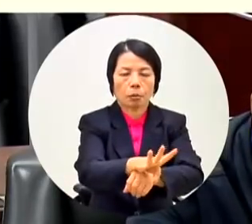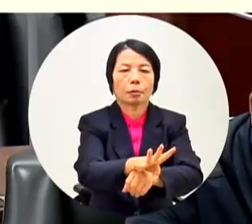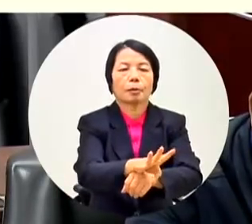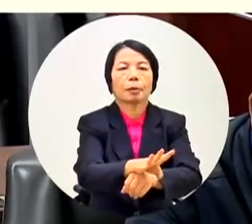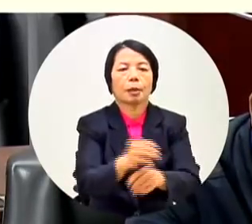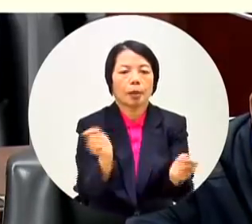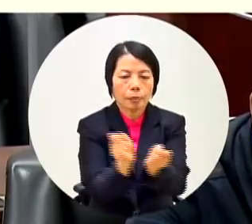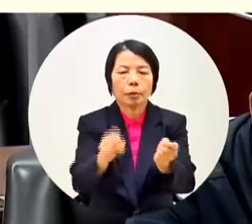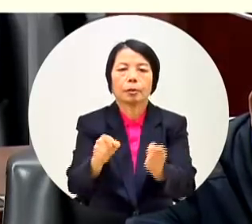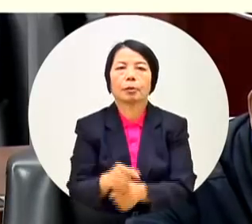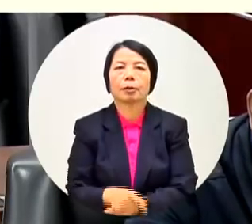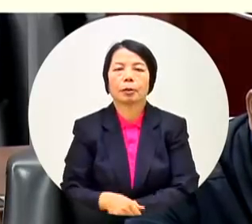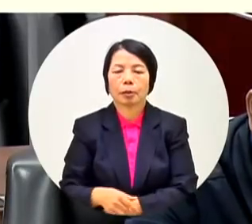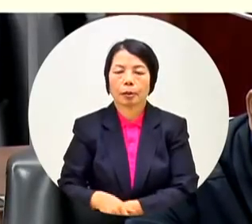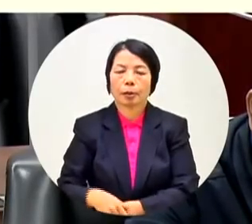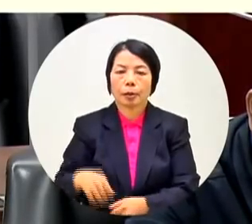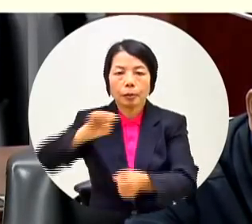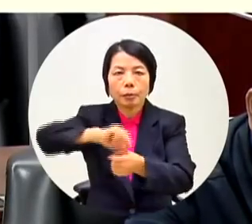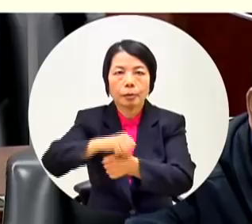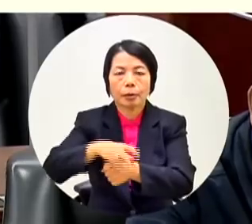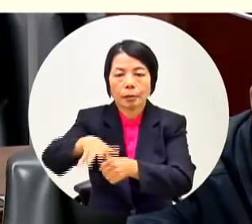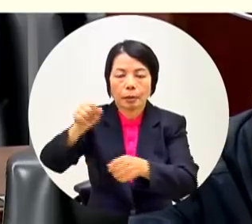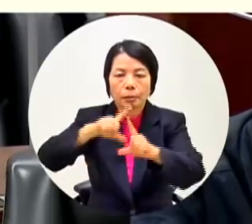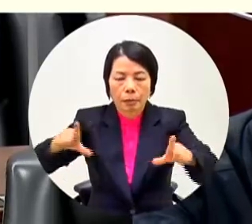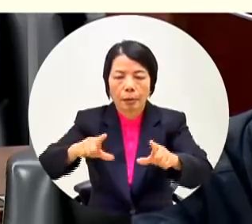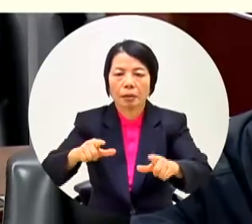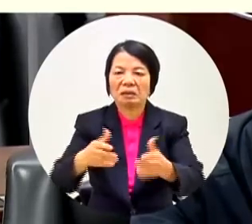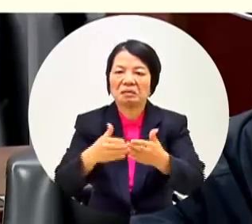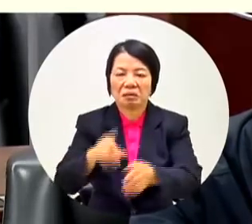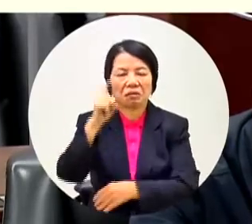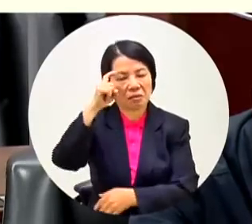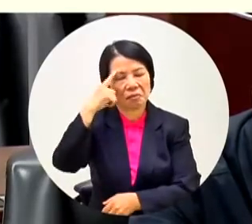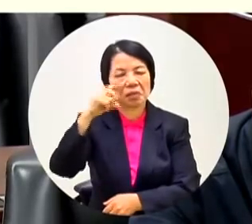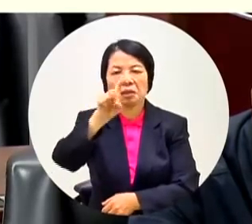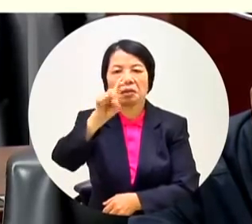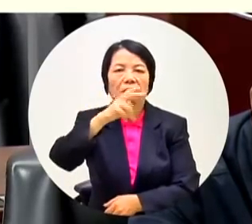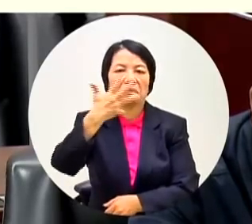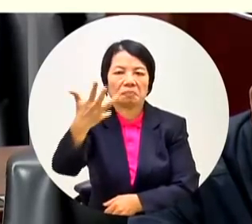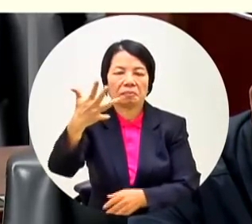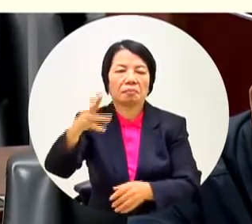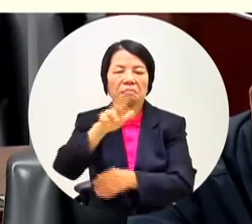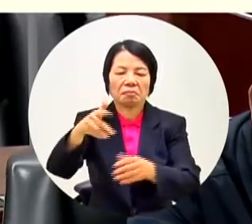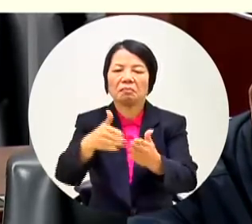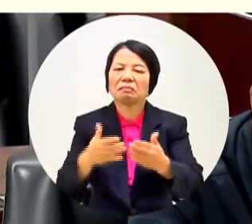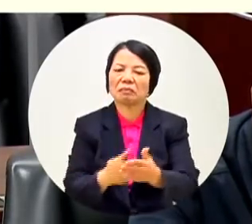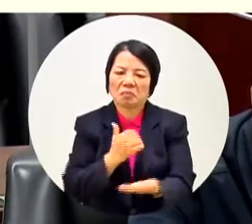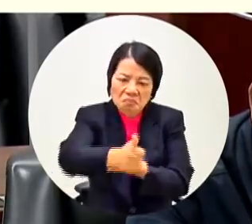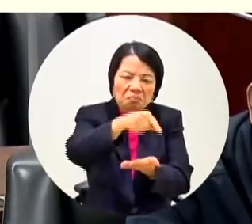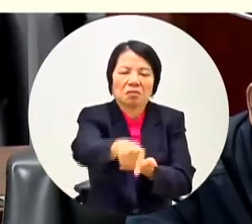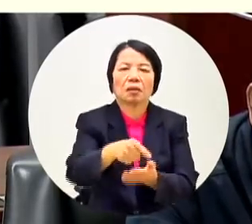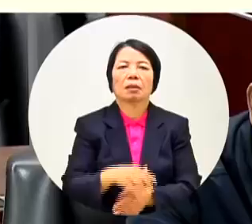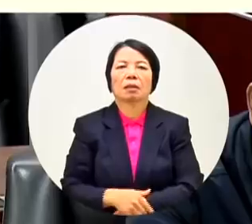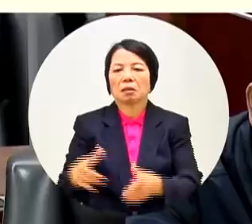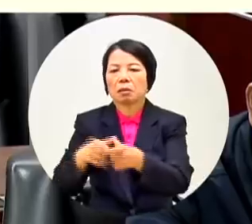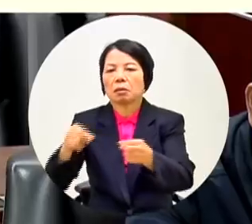爱18天才会到。哦，咱过日本呢，到清关呢，可能爱8天，靠我领贵。新加坡